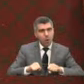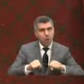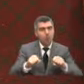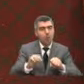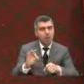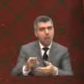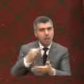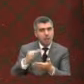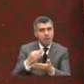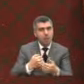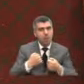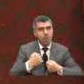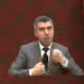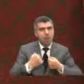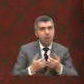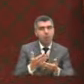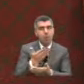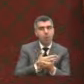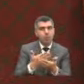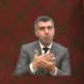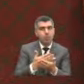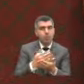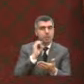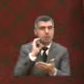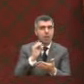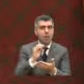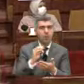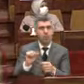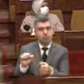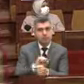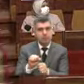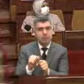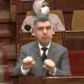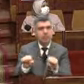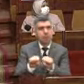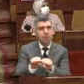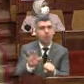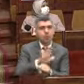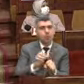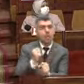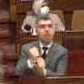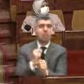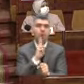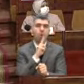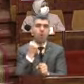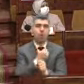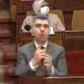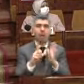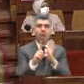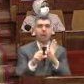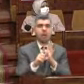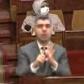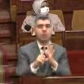والخياطة والحمامات وطالب معاش واللي كيبيع الزريعة والسرورات، كلهم اشتغلت عليهم الحكومة باش دير لهم واحد القانون ديال الحماية